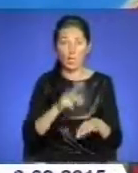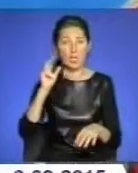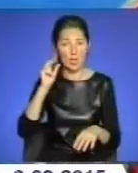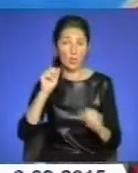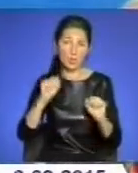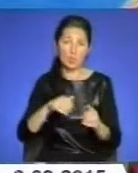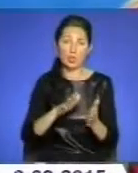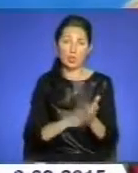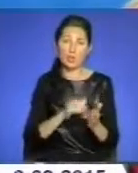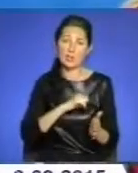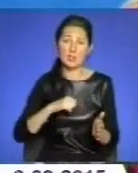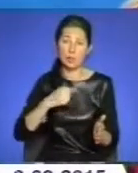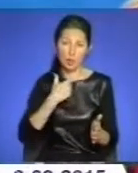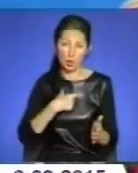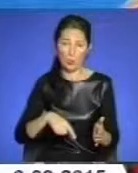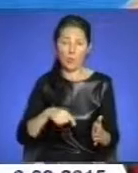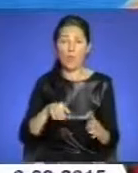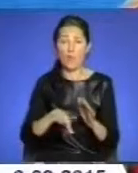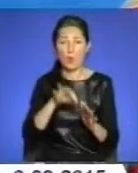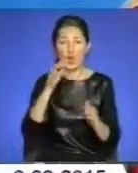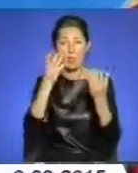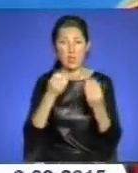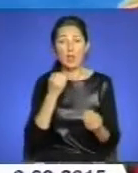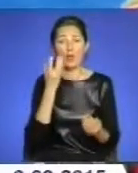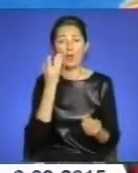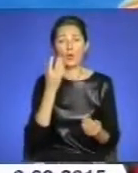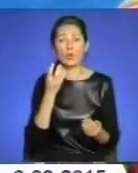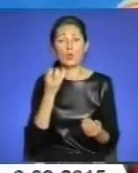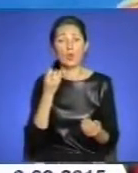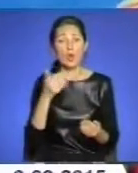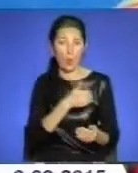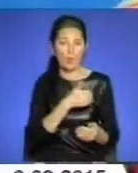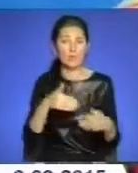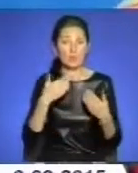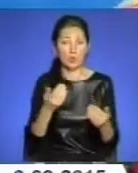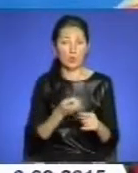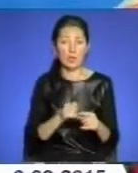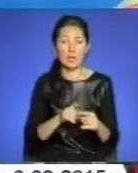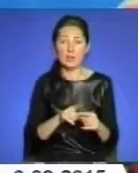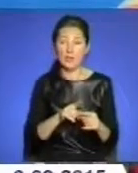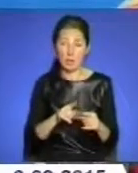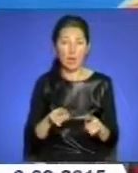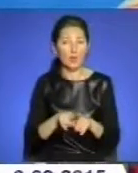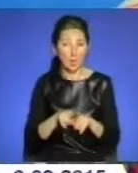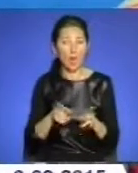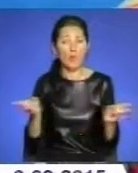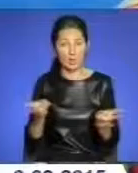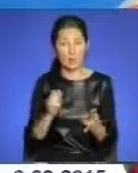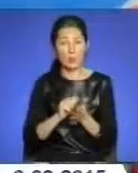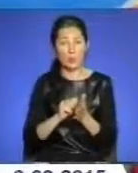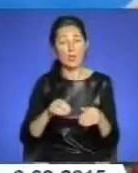вибираєте день, коли ви хочете туди звернутися. Але це не позбавляє того, що ви маєте подати документи оригіналом. Ви подаєте